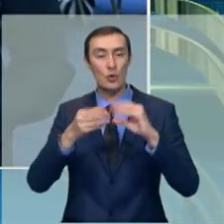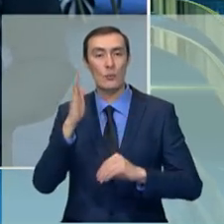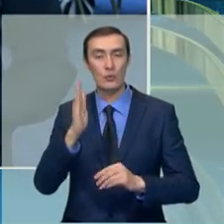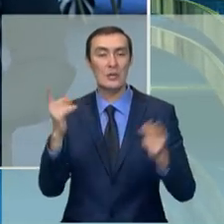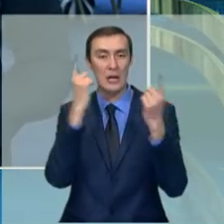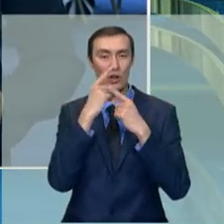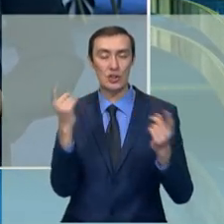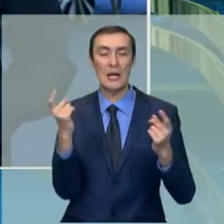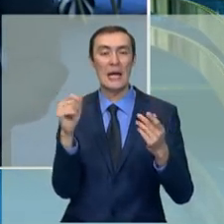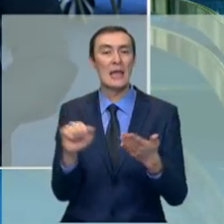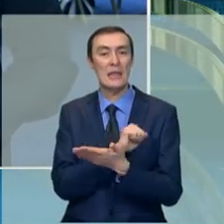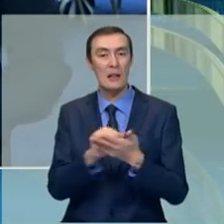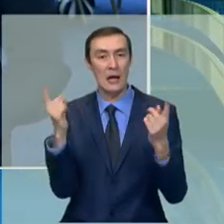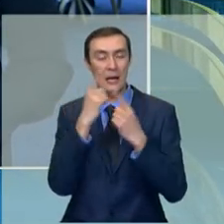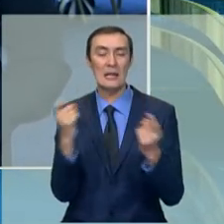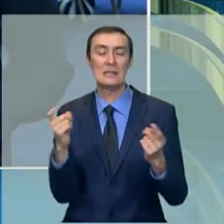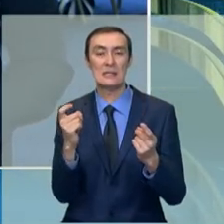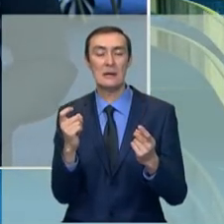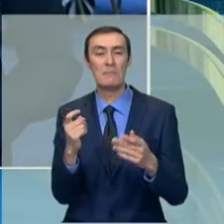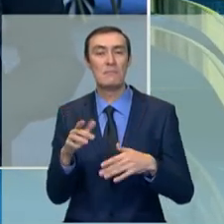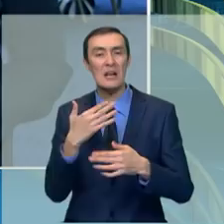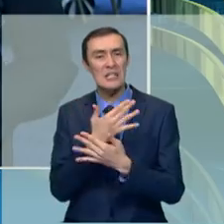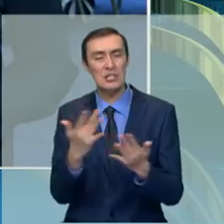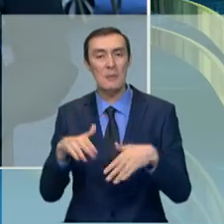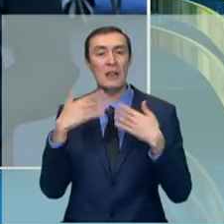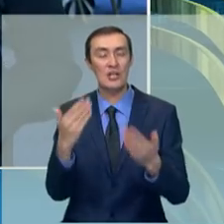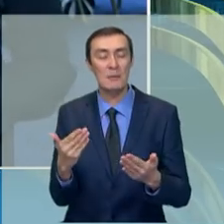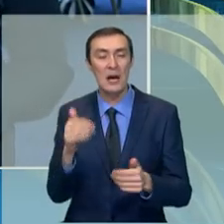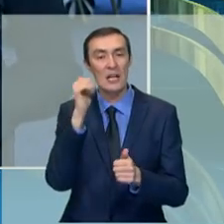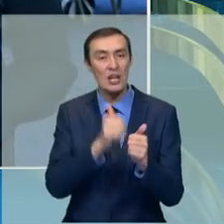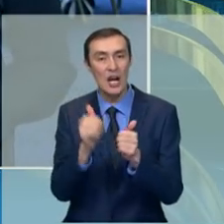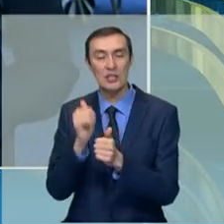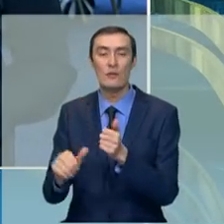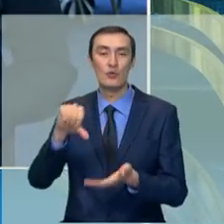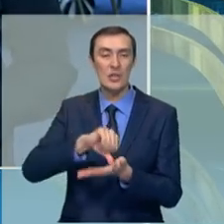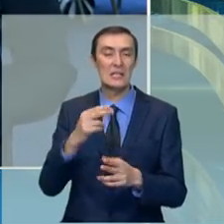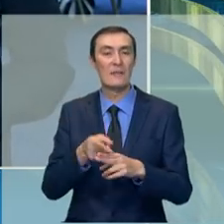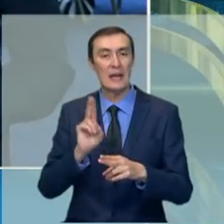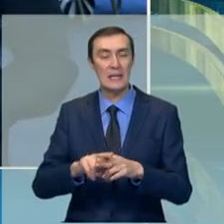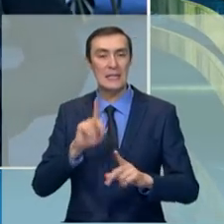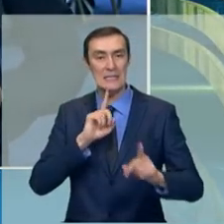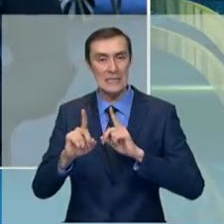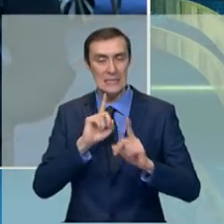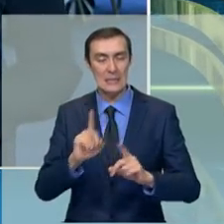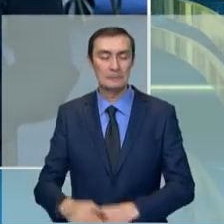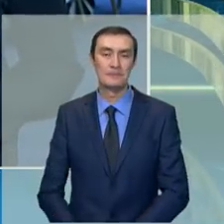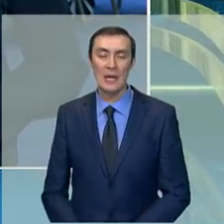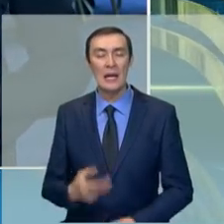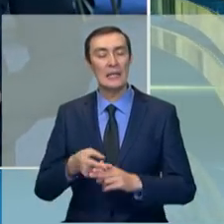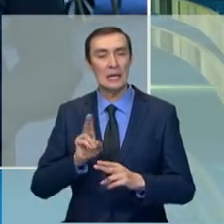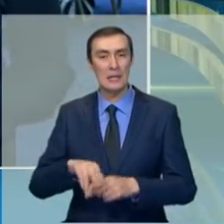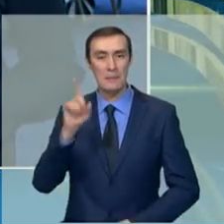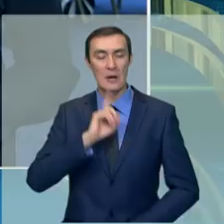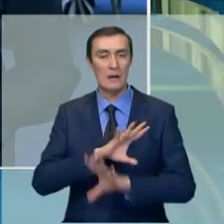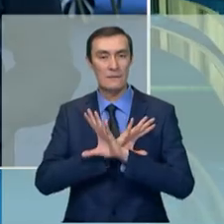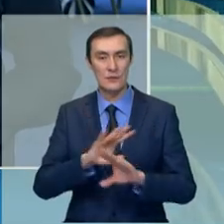оглашена декларация со всеми предложениями от всех участников данной сессии. Айгуль, на этом у меня